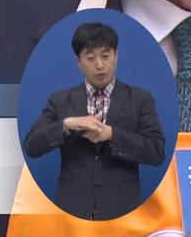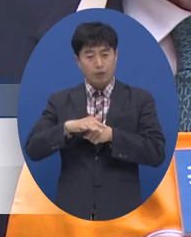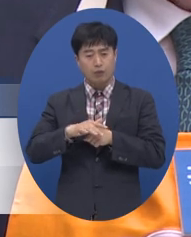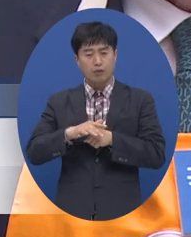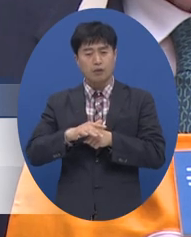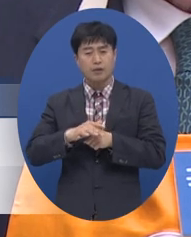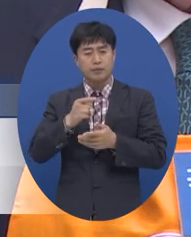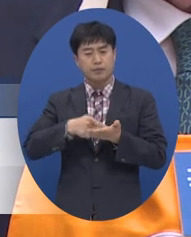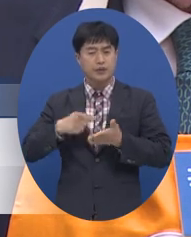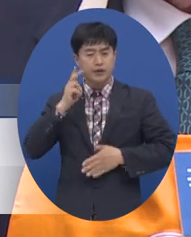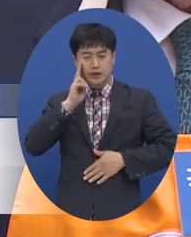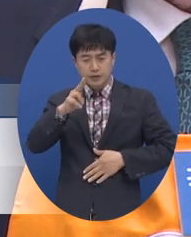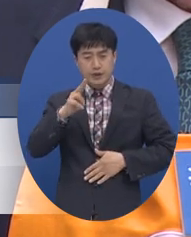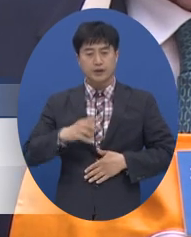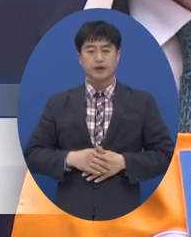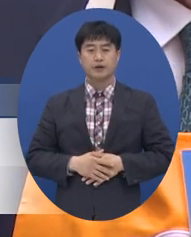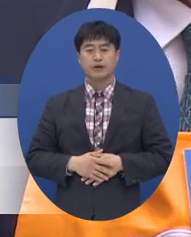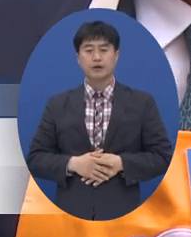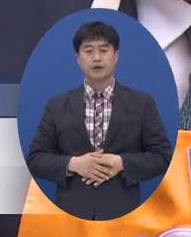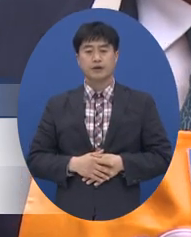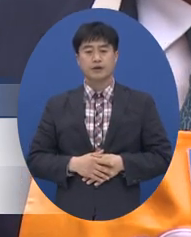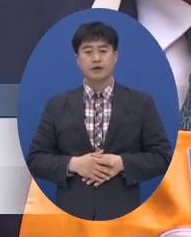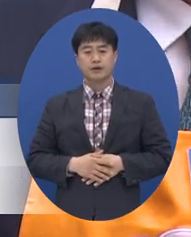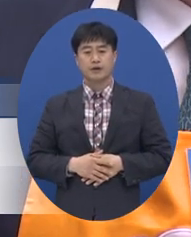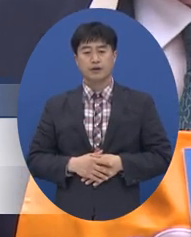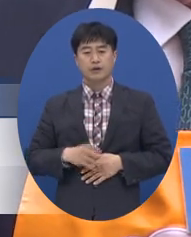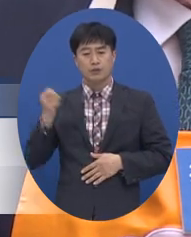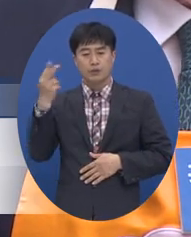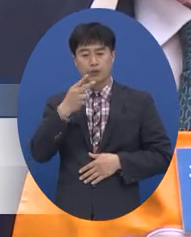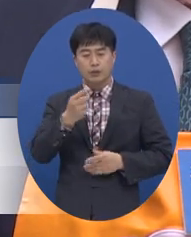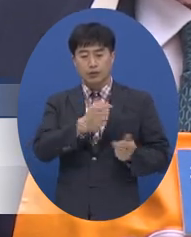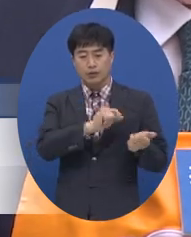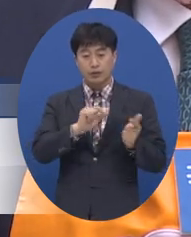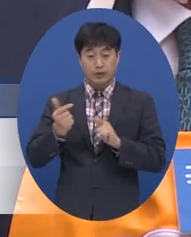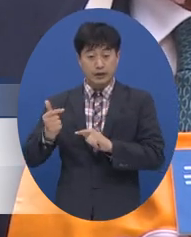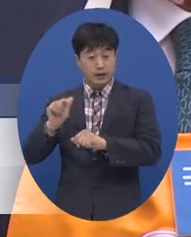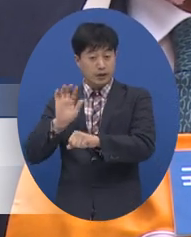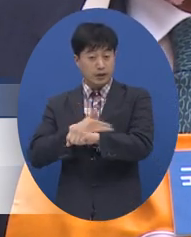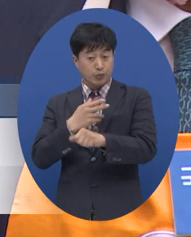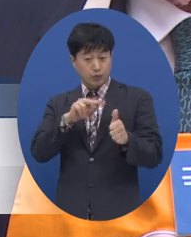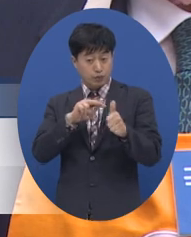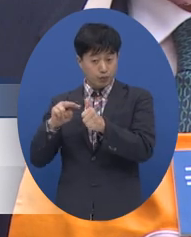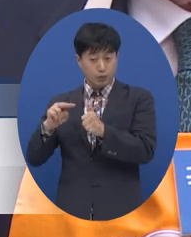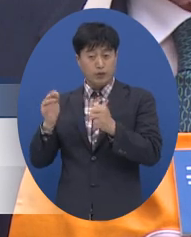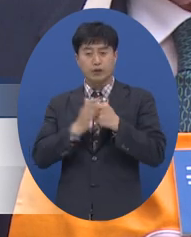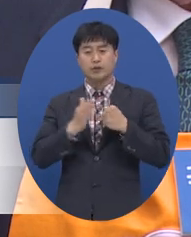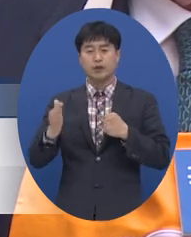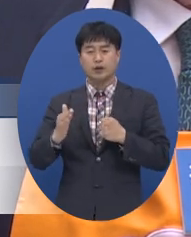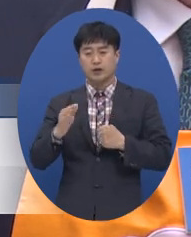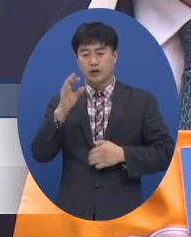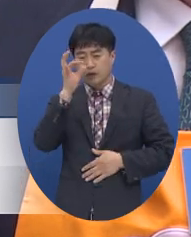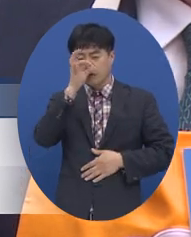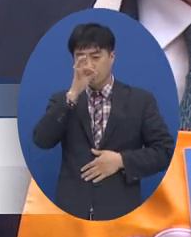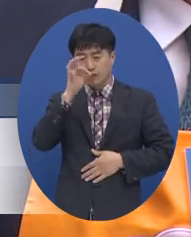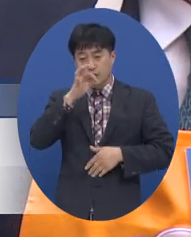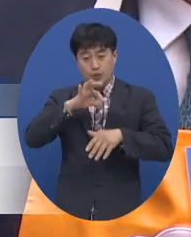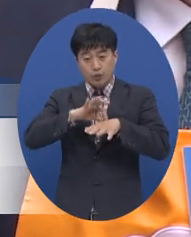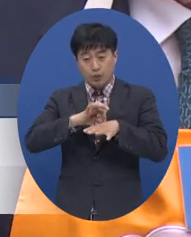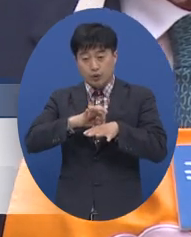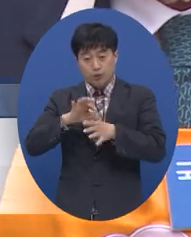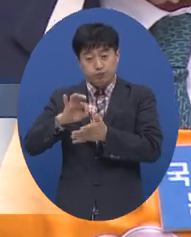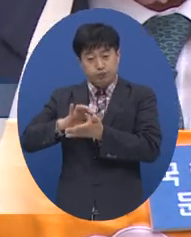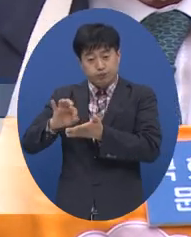농가들이 굉장히 피해를 많이 봤습니다. 그리고 여러 가지 그 잘못된 정보 때문에 돼지고기